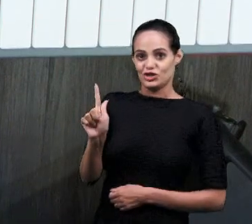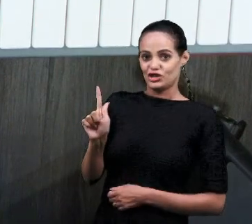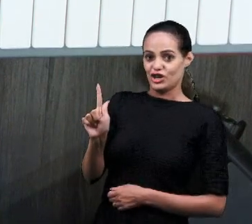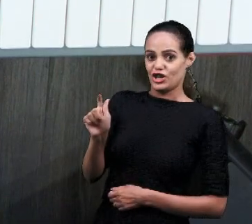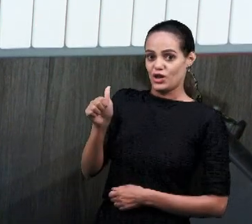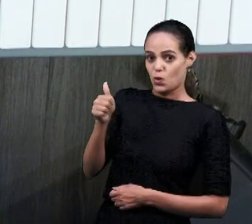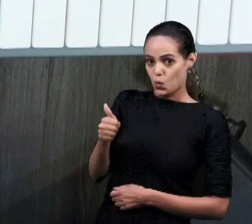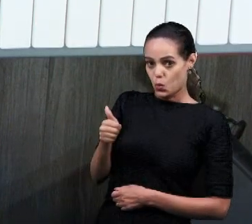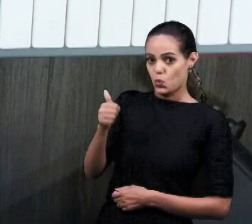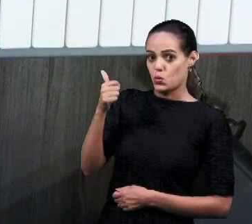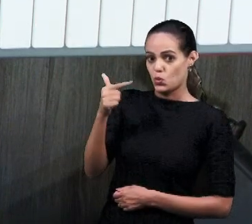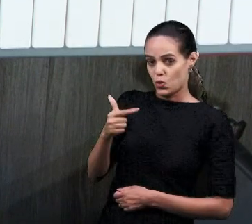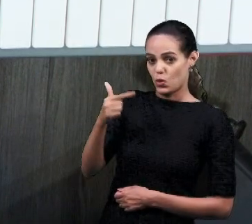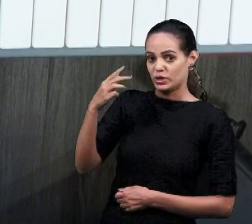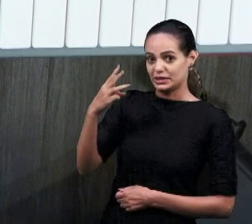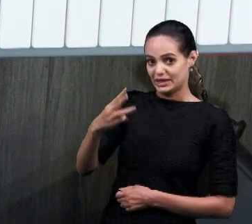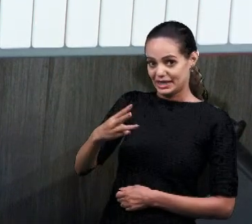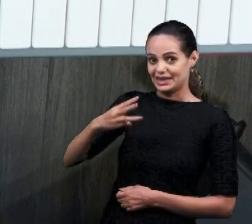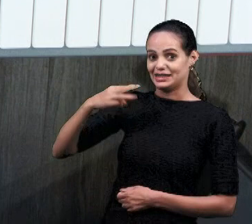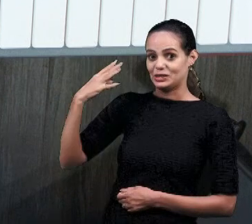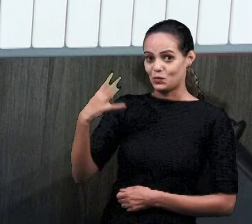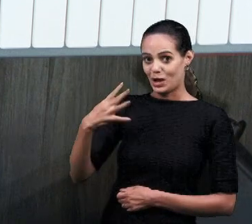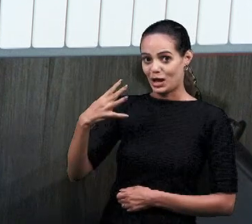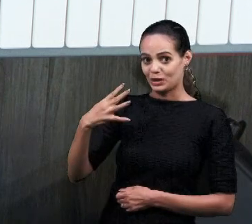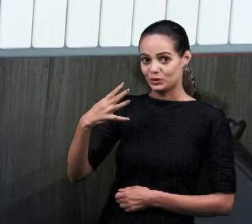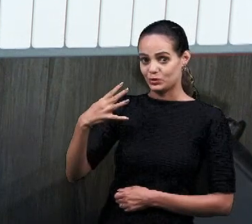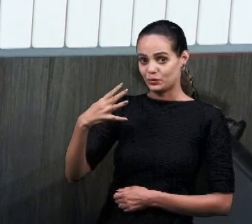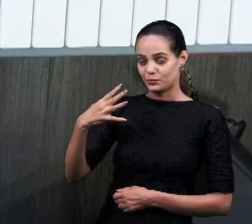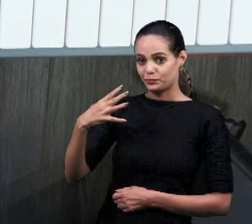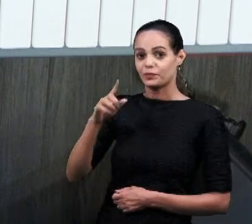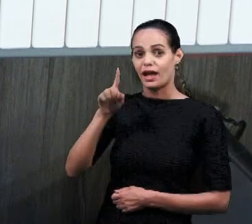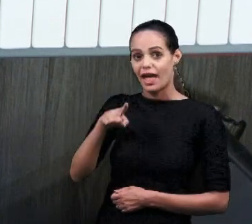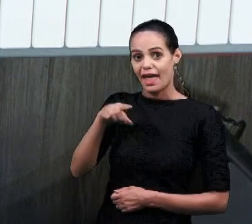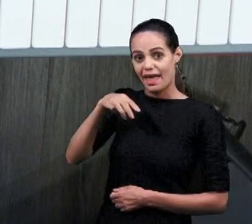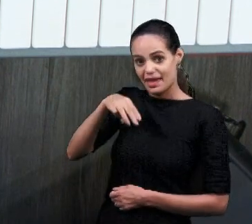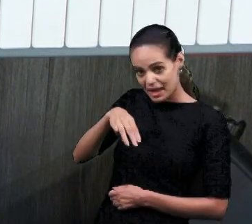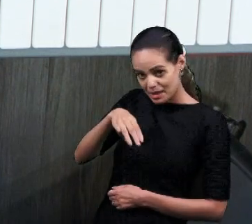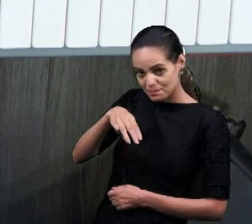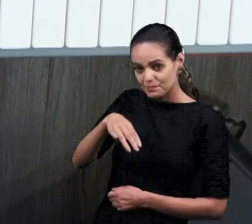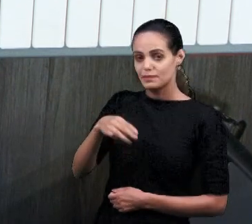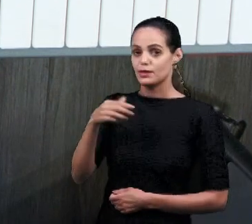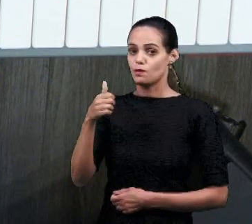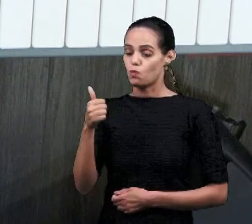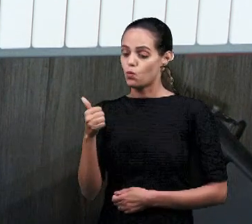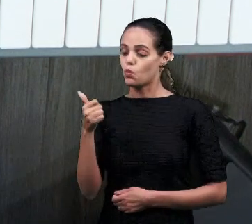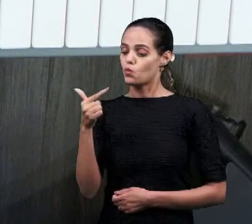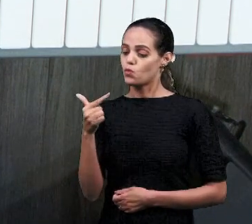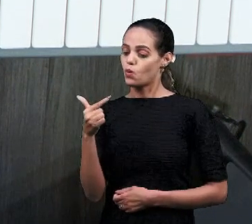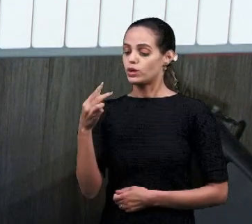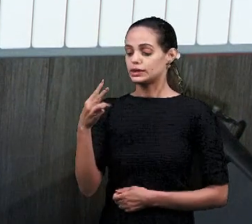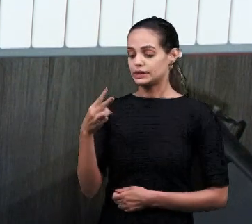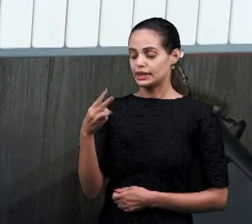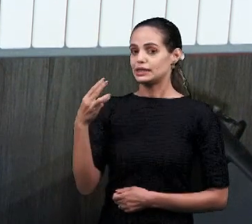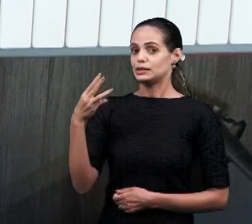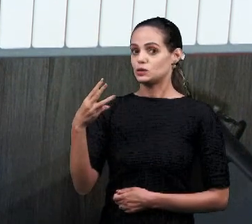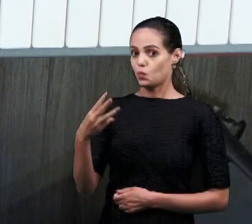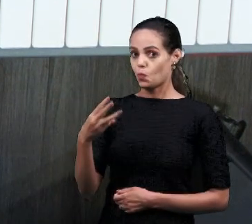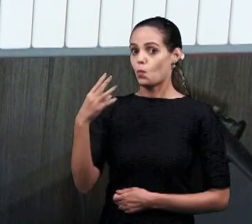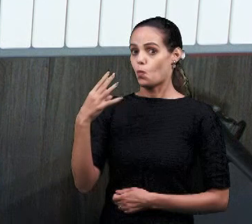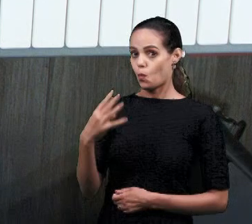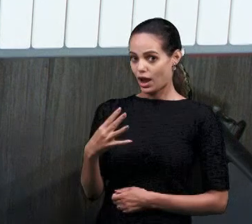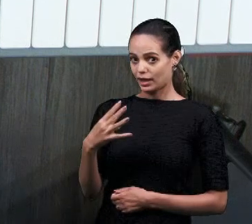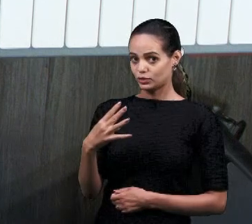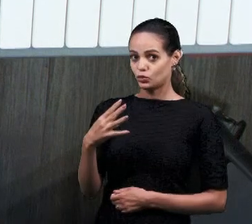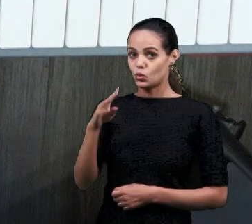1, 2, 3, 4 é M. 1, 2, 3, 4,